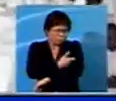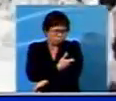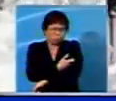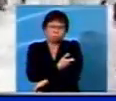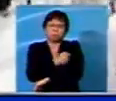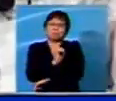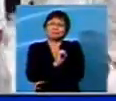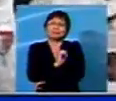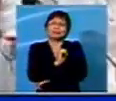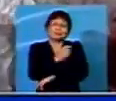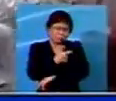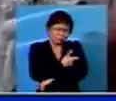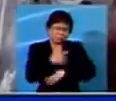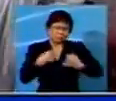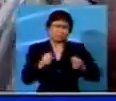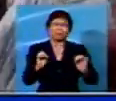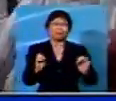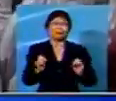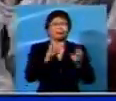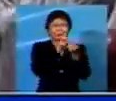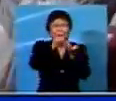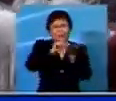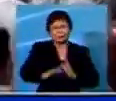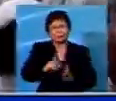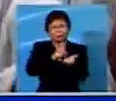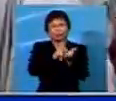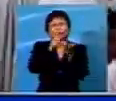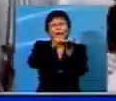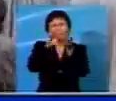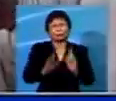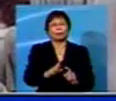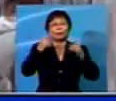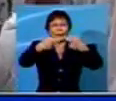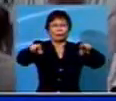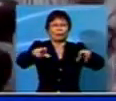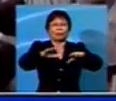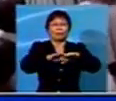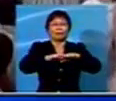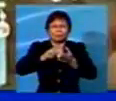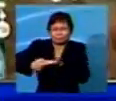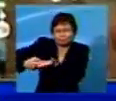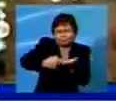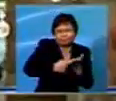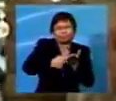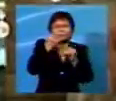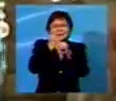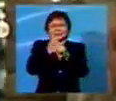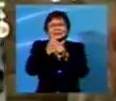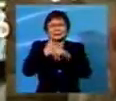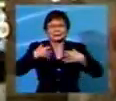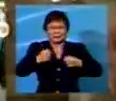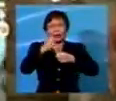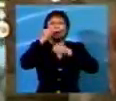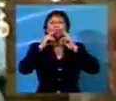dapat mengatasi wabak tersebut Datuk Seri Hilmi ditemui pemberita di Majlis pelancaran coffee table book institusi kesihatan umum yang